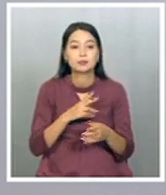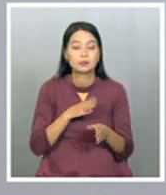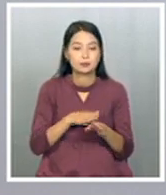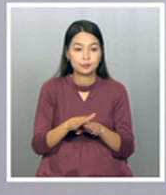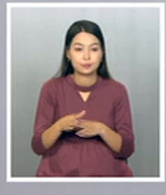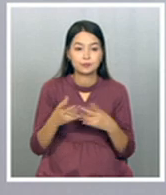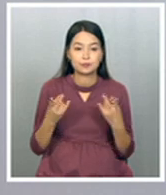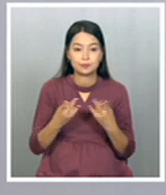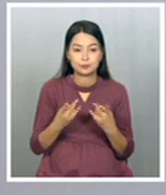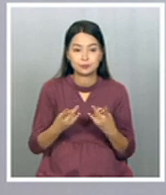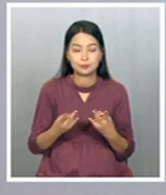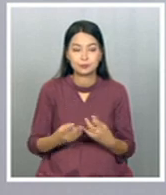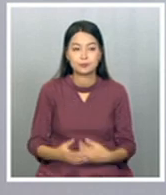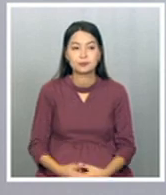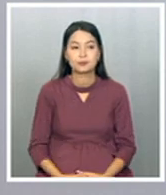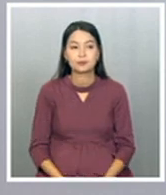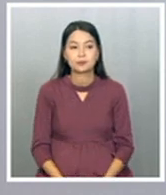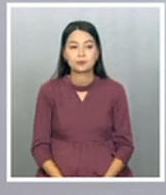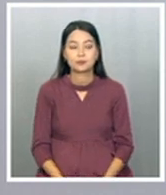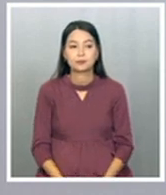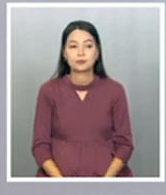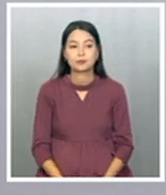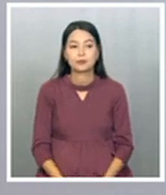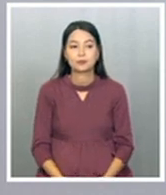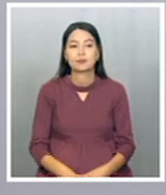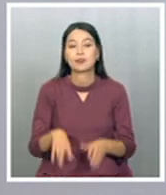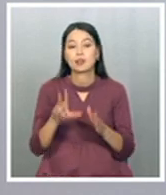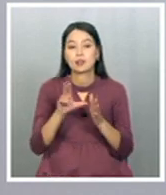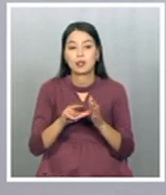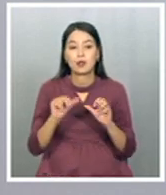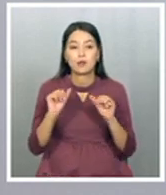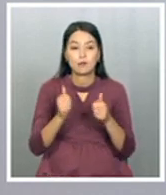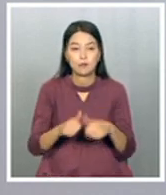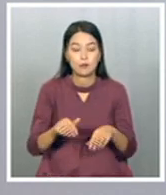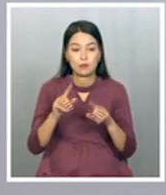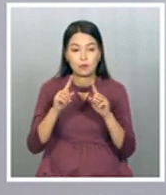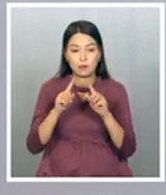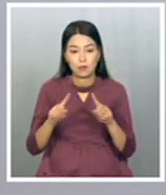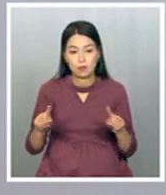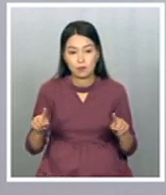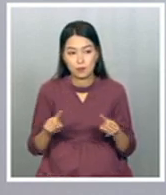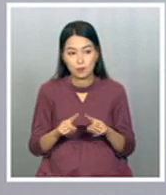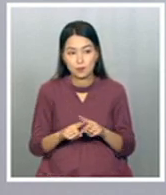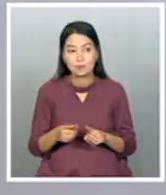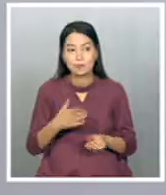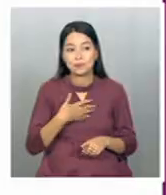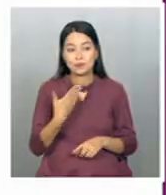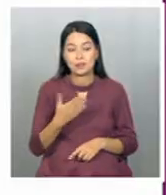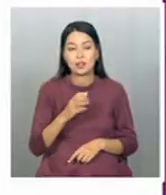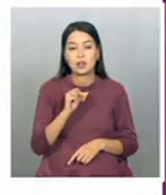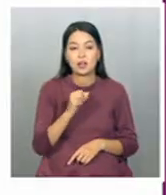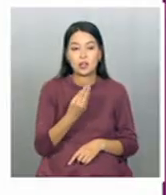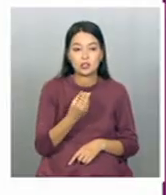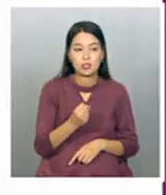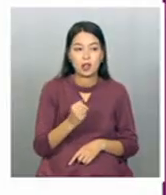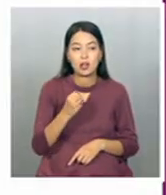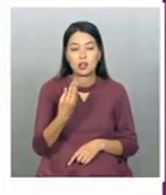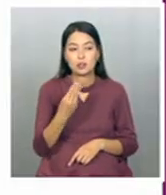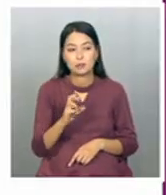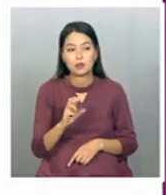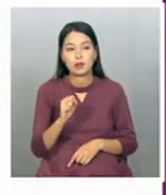көз жеткізейік. Геометриялық жағдайы балалар мына. Бізде HA, HB,